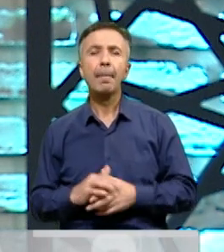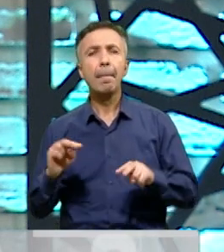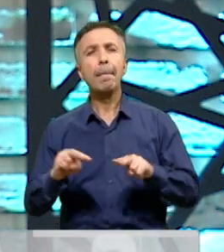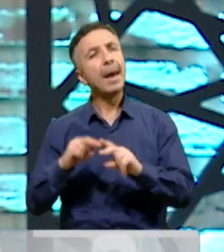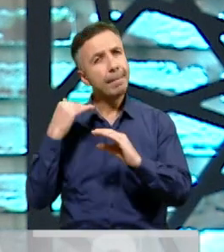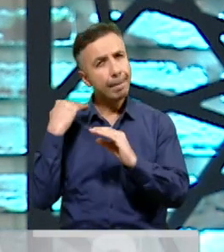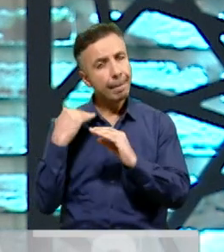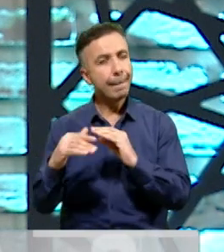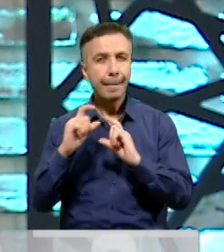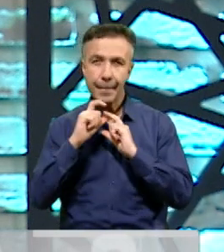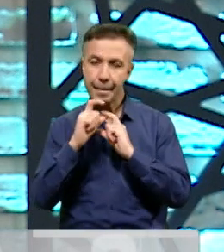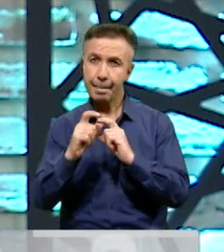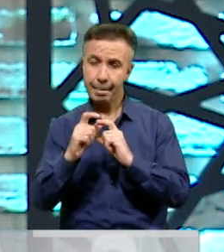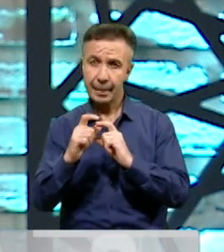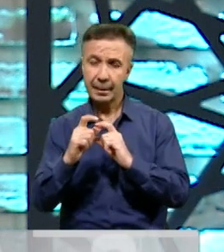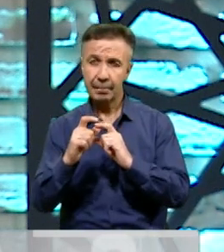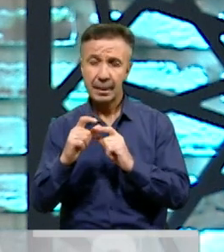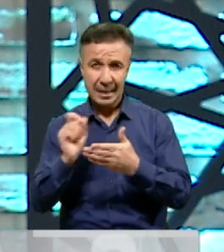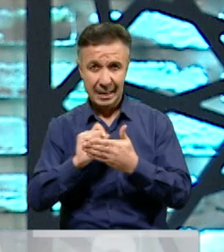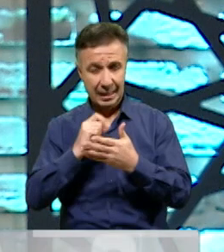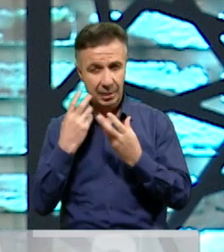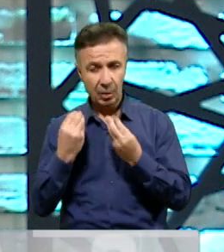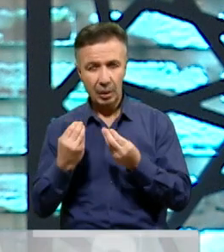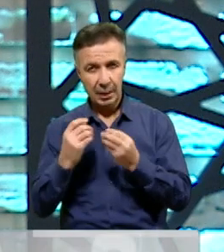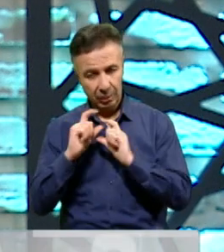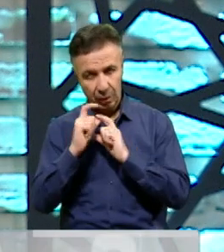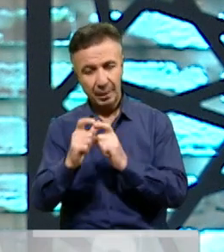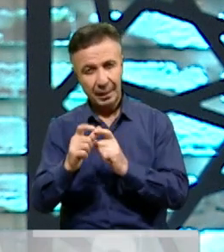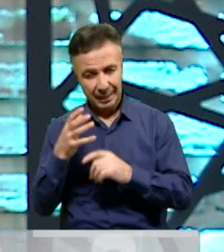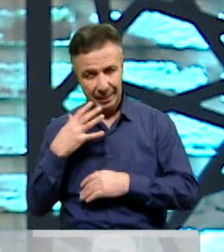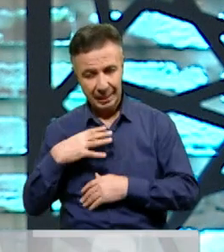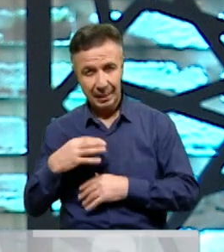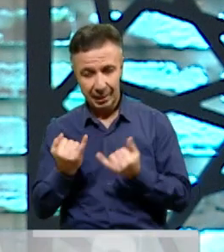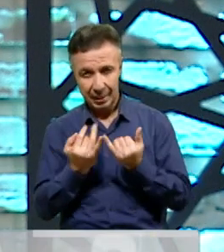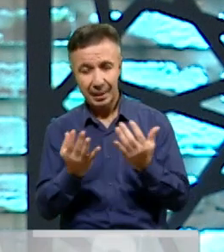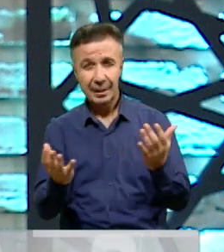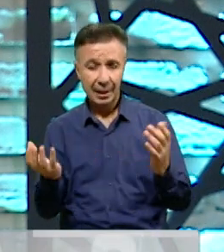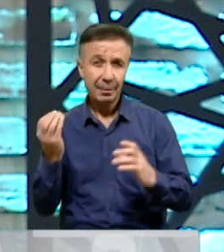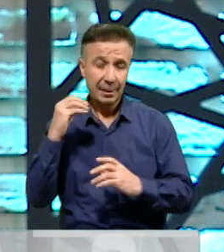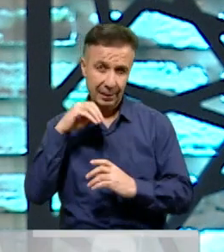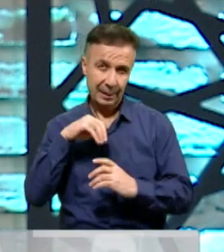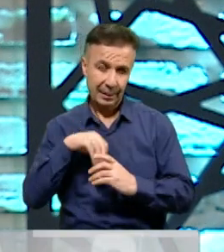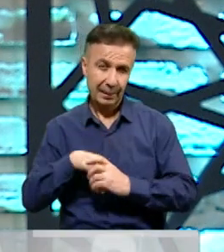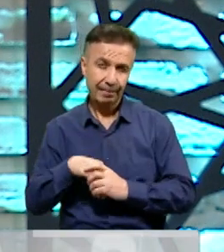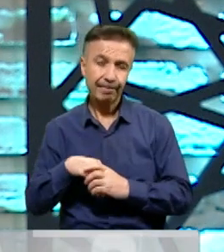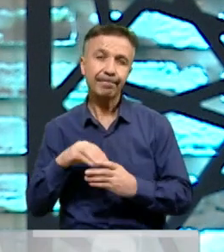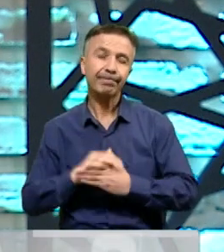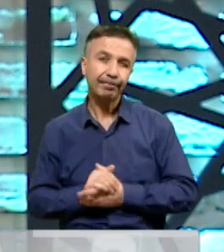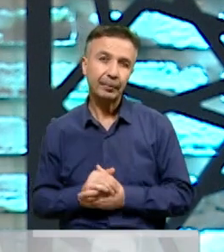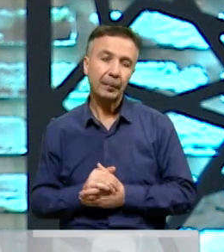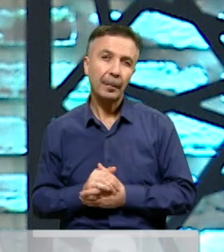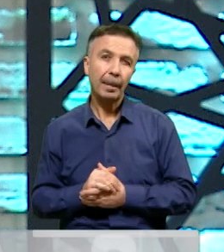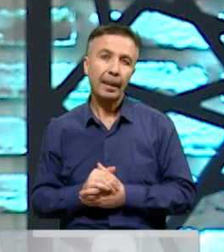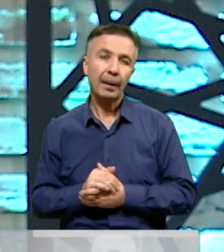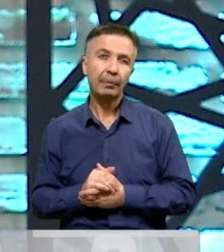üzerinden soru sormak isteyen, yazılı şekilde kendimi daha iyi ifade ederim, sorumla alakalı detayları daha rahat ifade ederim diyen